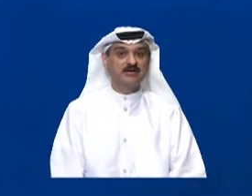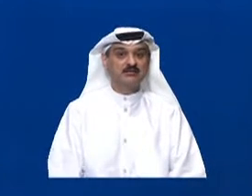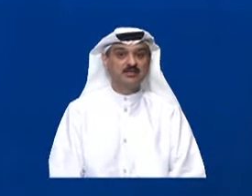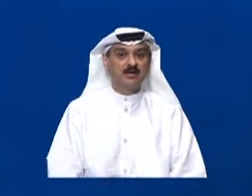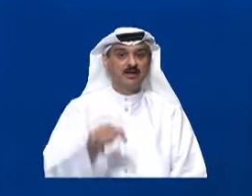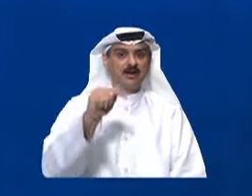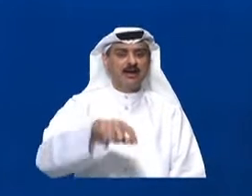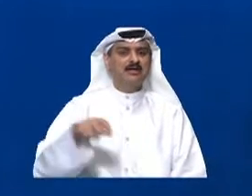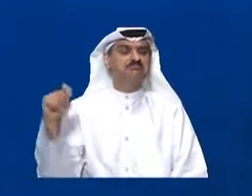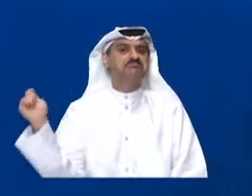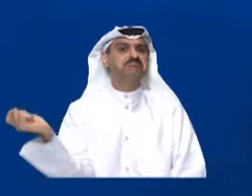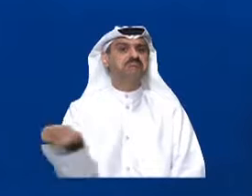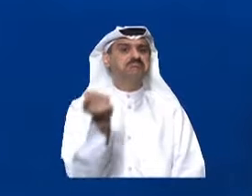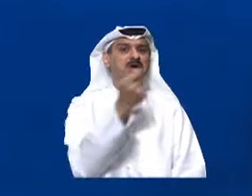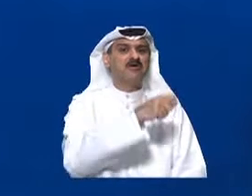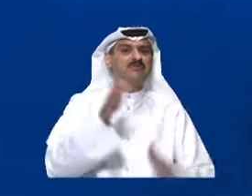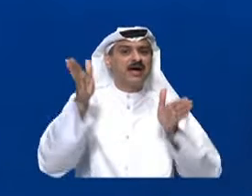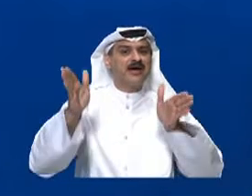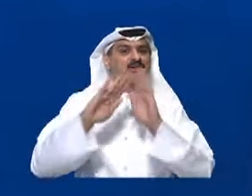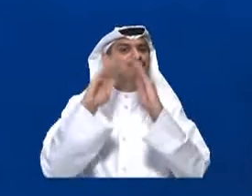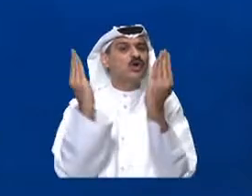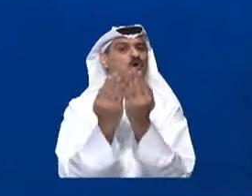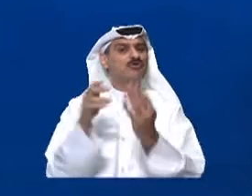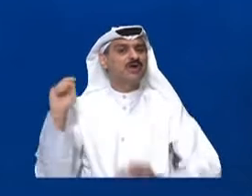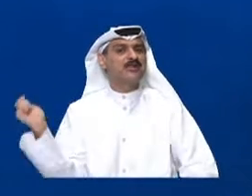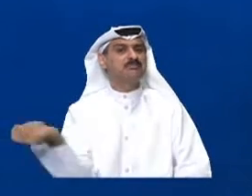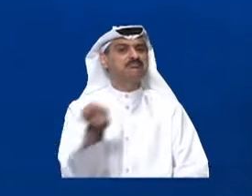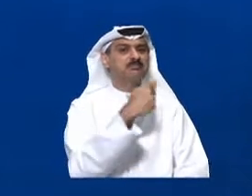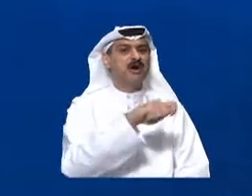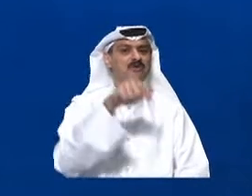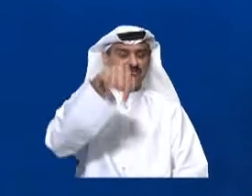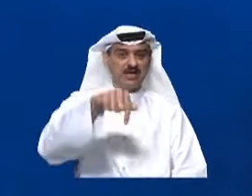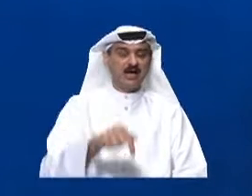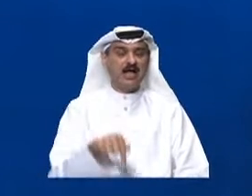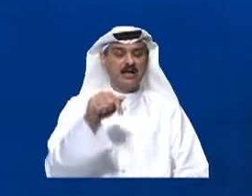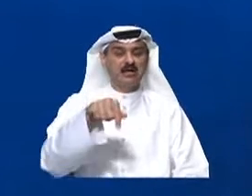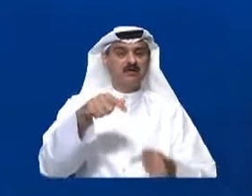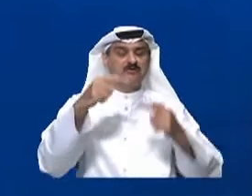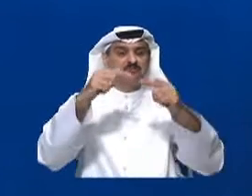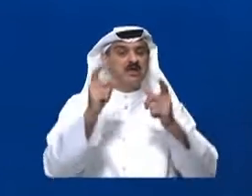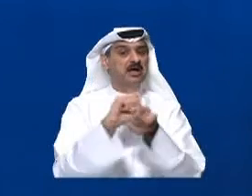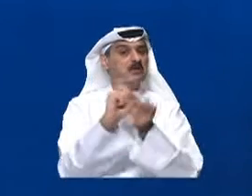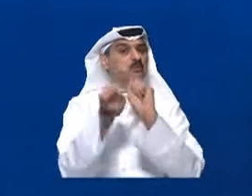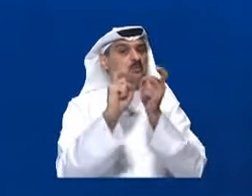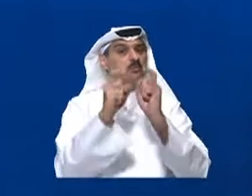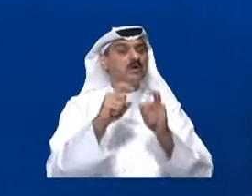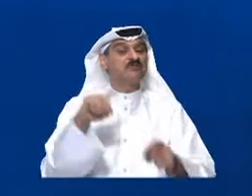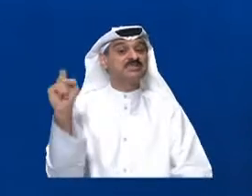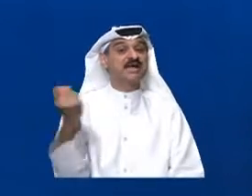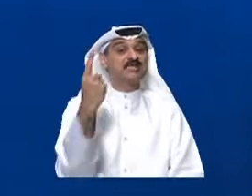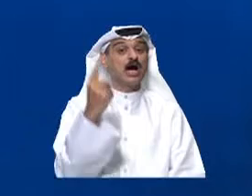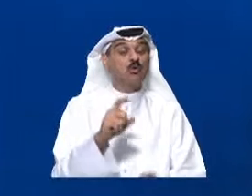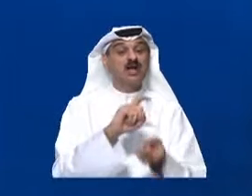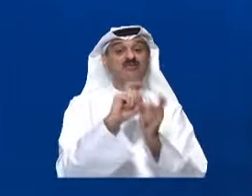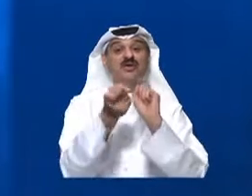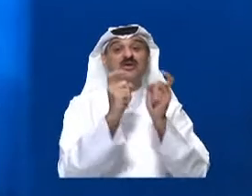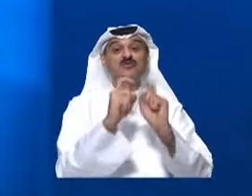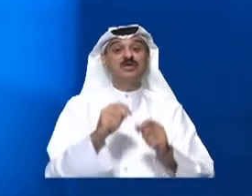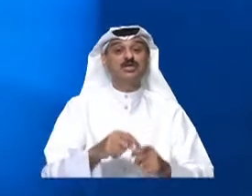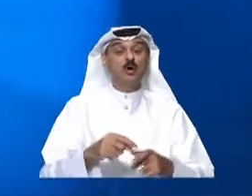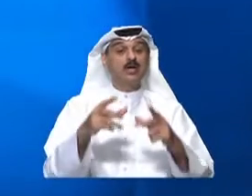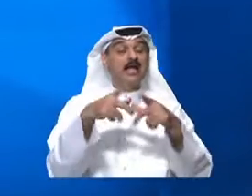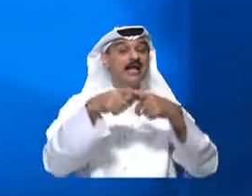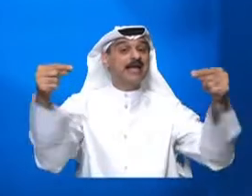البادل حضورا جماهيريا غفيرا بعد أن أدرجت منافساتها لأول مرة ضمن دورة الألعاب